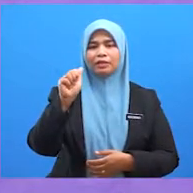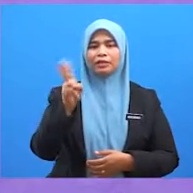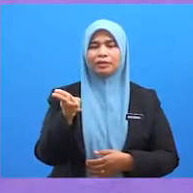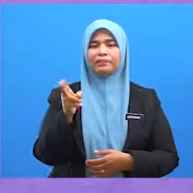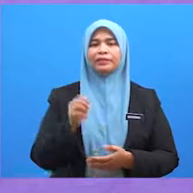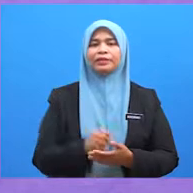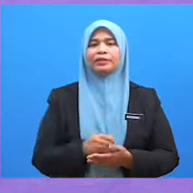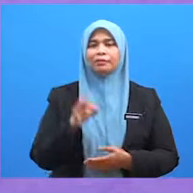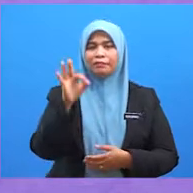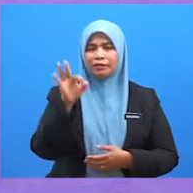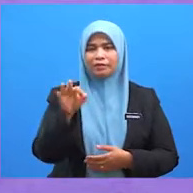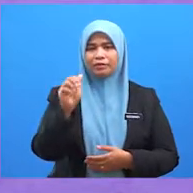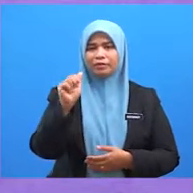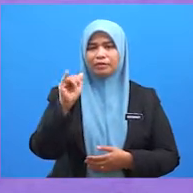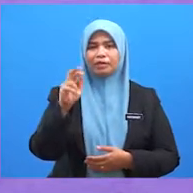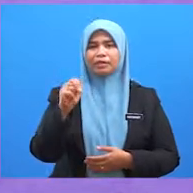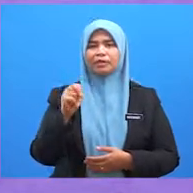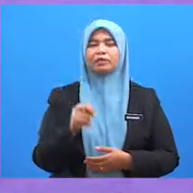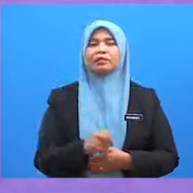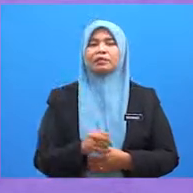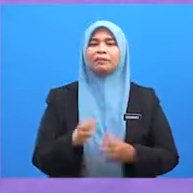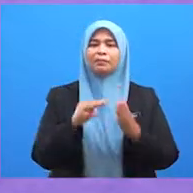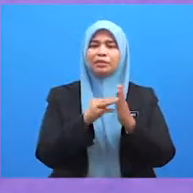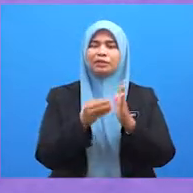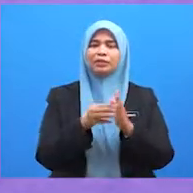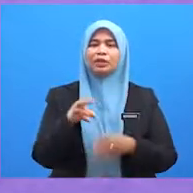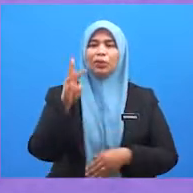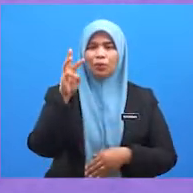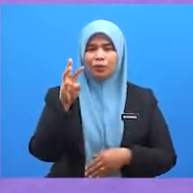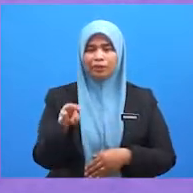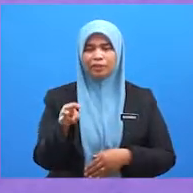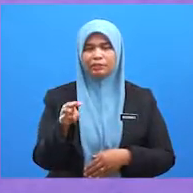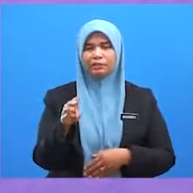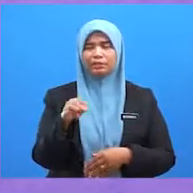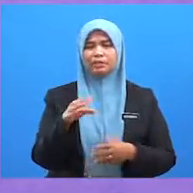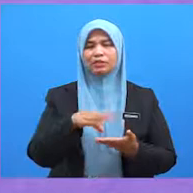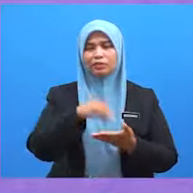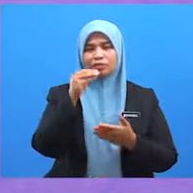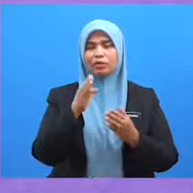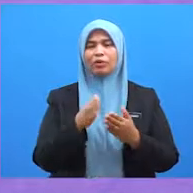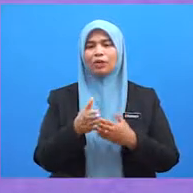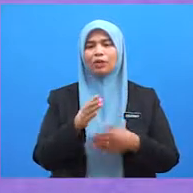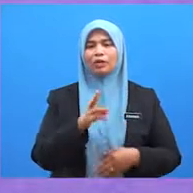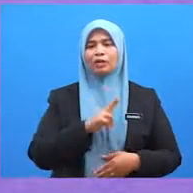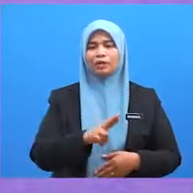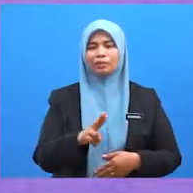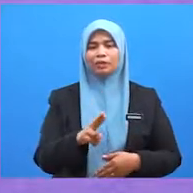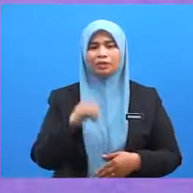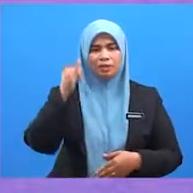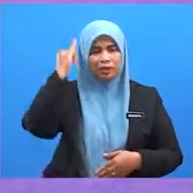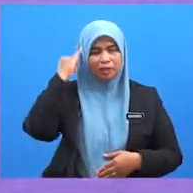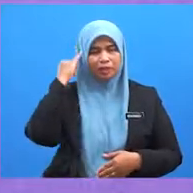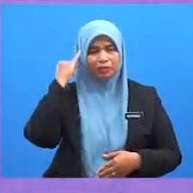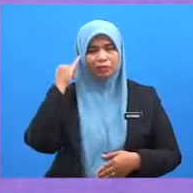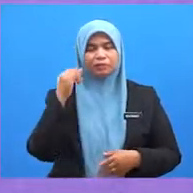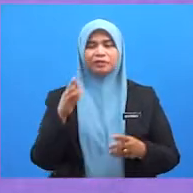Fardu Ain. Fardu bermaksud kewajipan yang dituntut oleh agama. Ilmu Fardu Ain